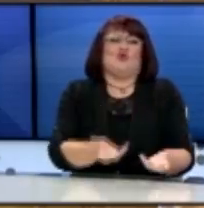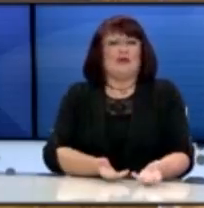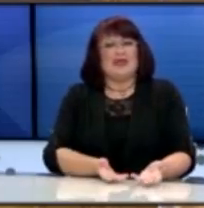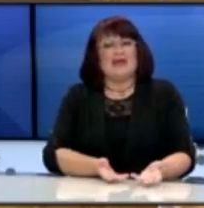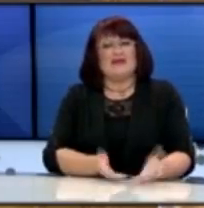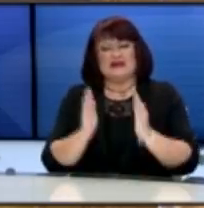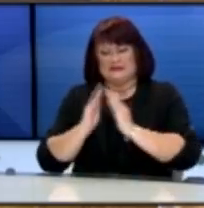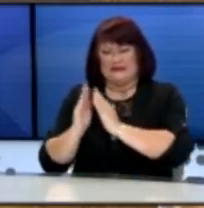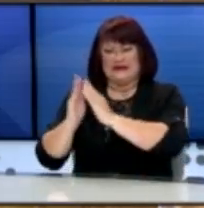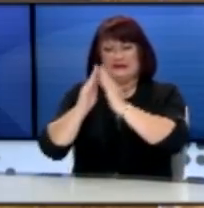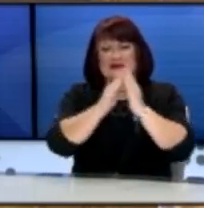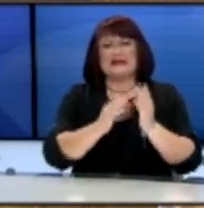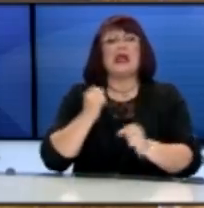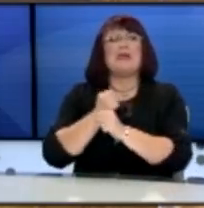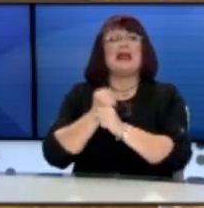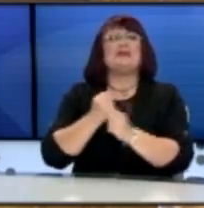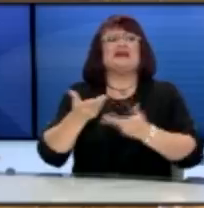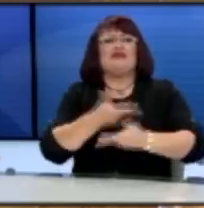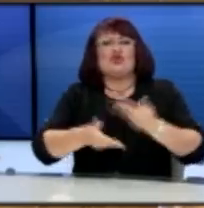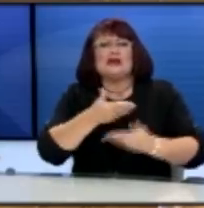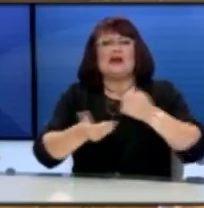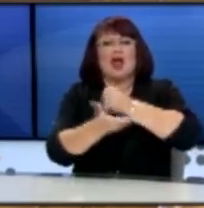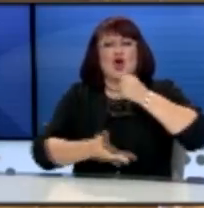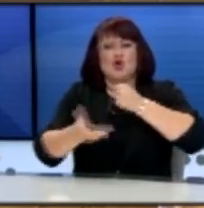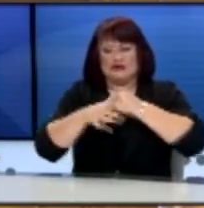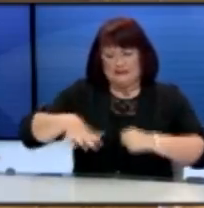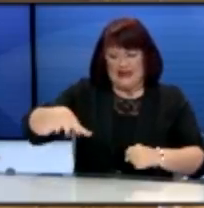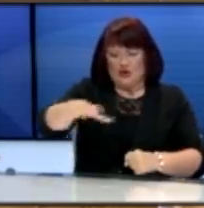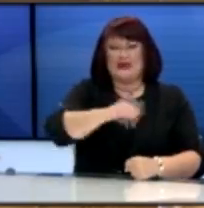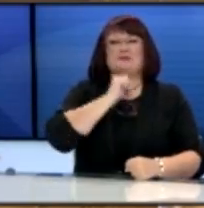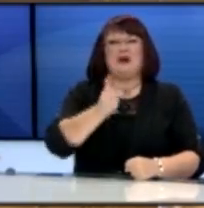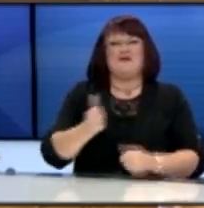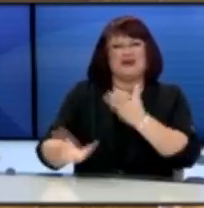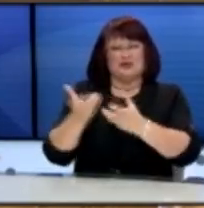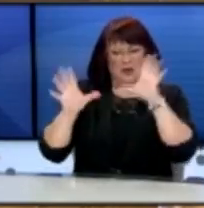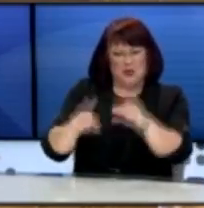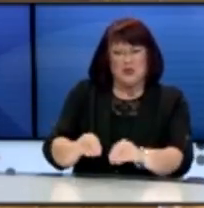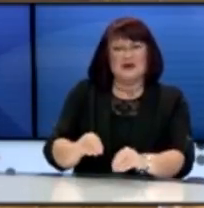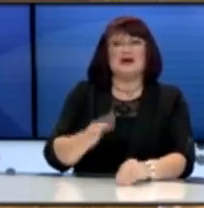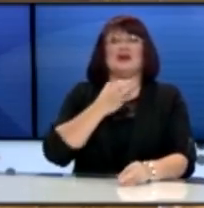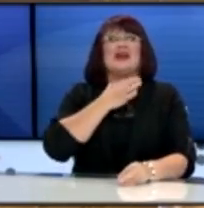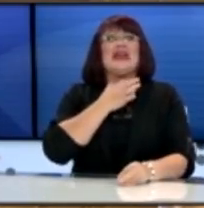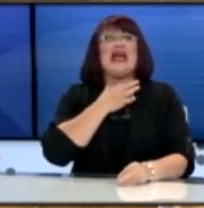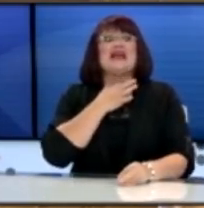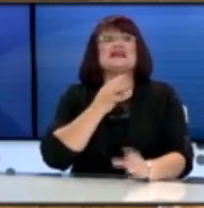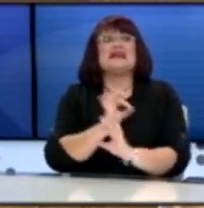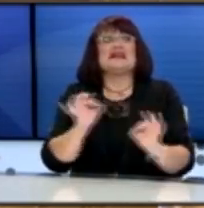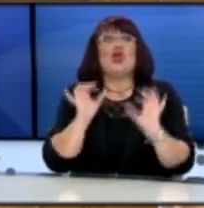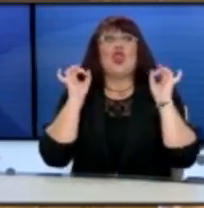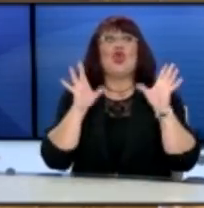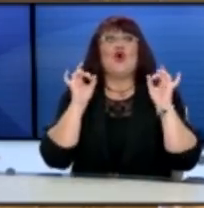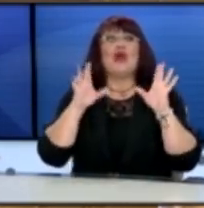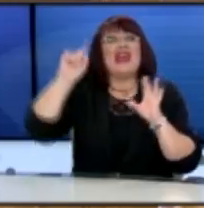Οι κάτοικοι, οι επαγγελματοβιοτέχνες, οι αγρότες της περιοχής χρειάζεται να έχουν εξασφαλισμένο